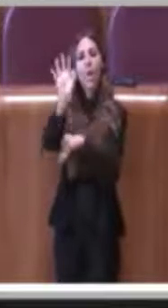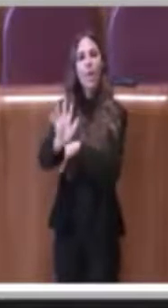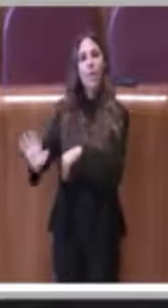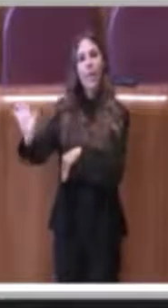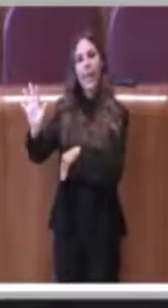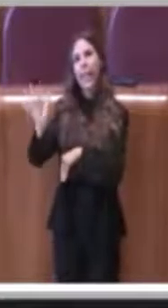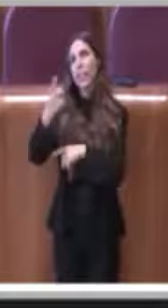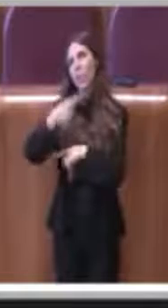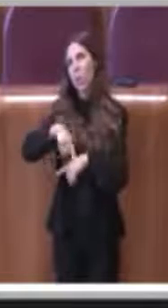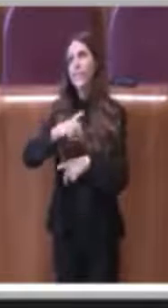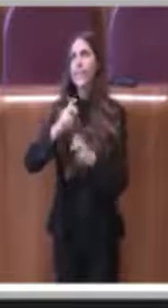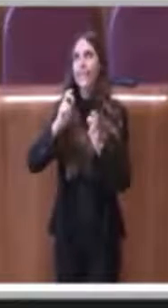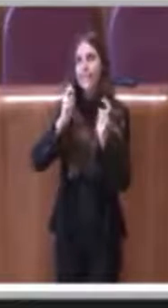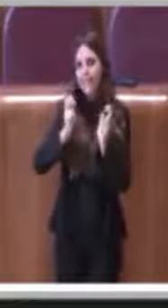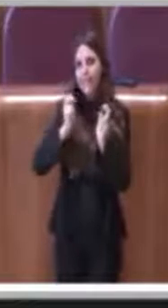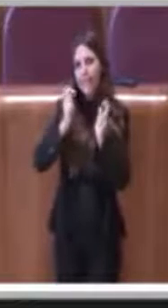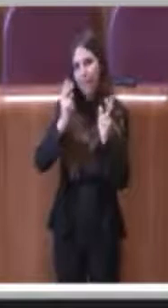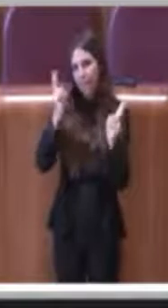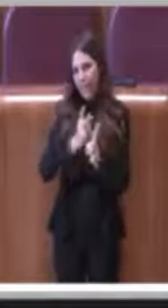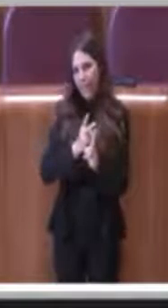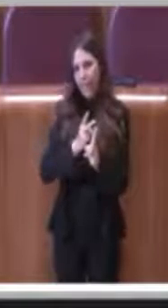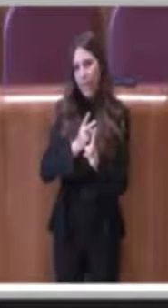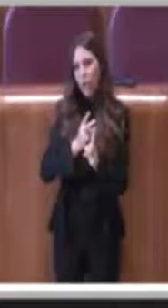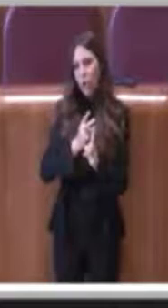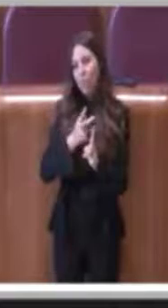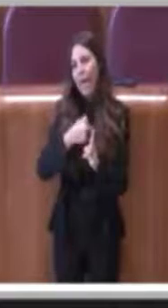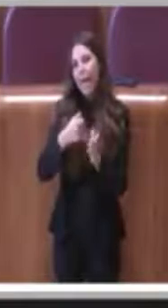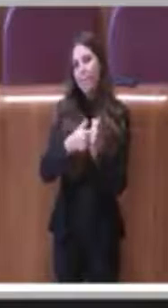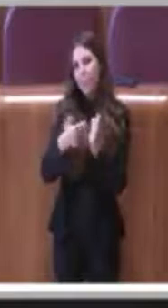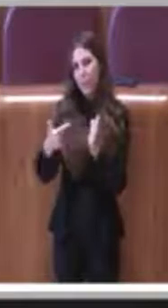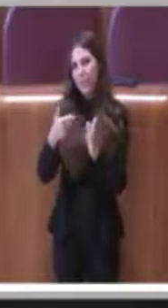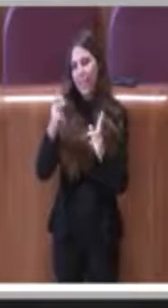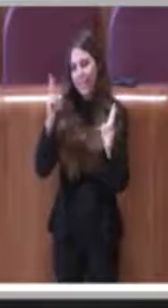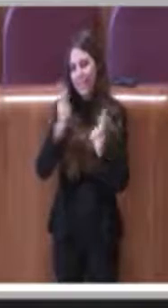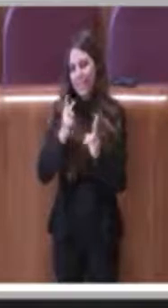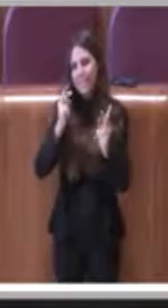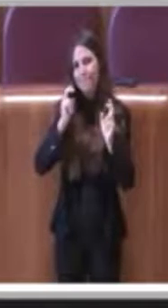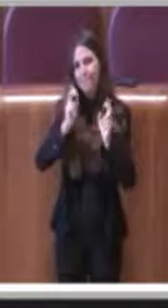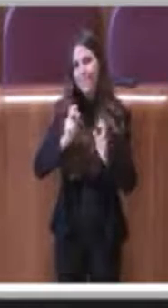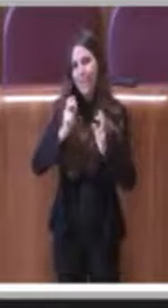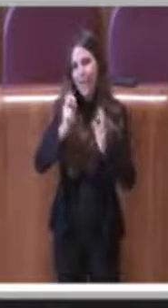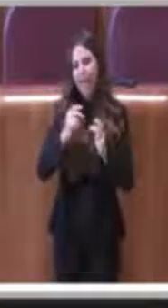stata, lo riconosciamo, ma a volte è anche necessario fare questo. Grazie Presidente.